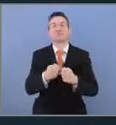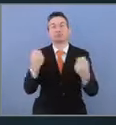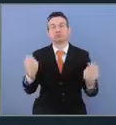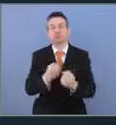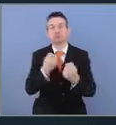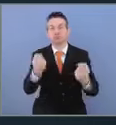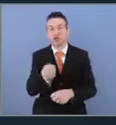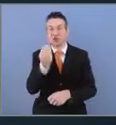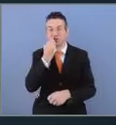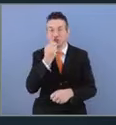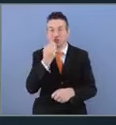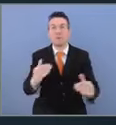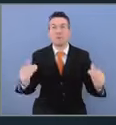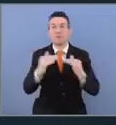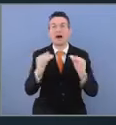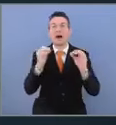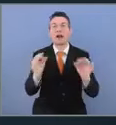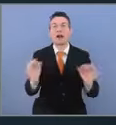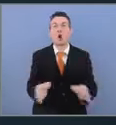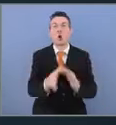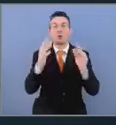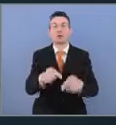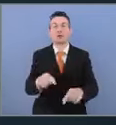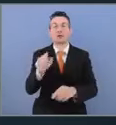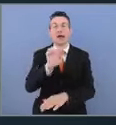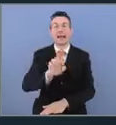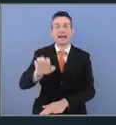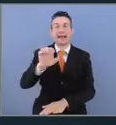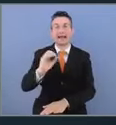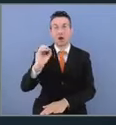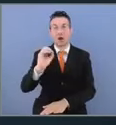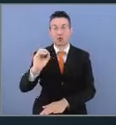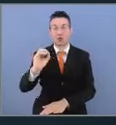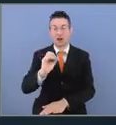Lazio, Enrica Onorati. Buongiorno e benvenuta.